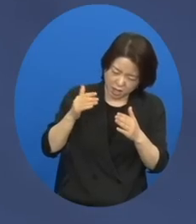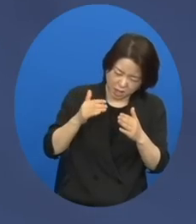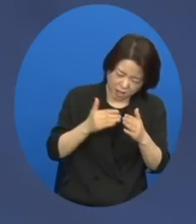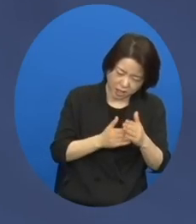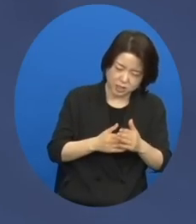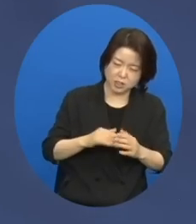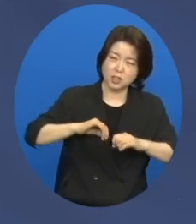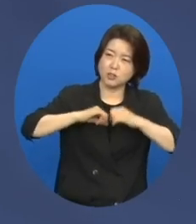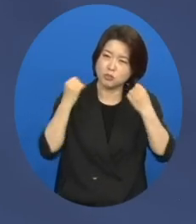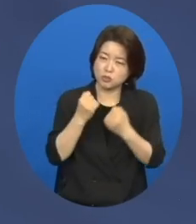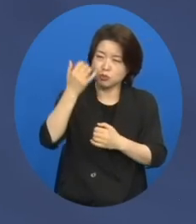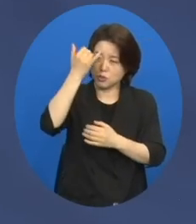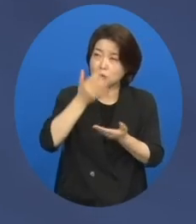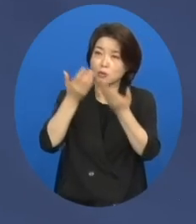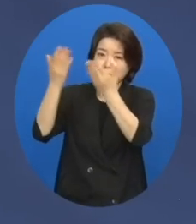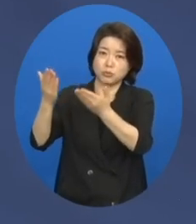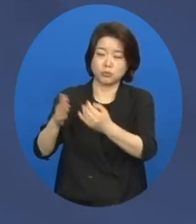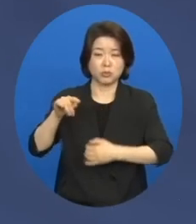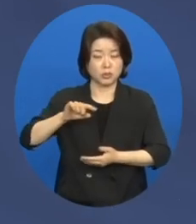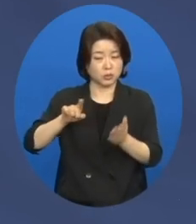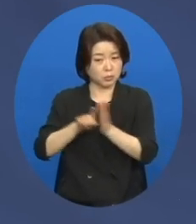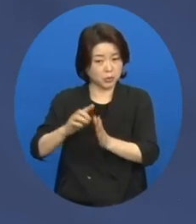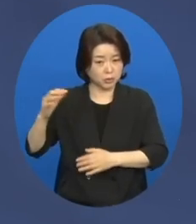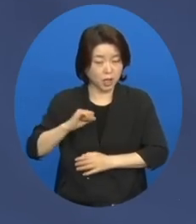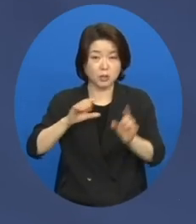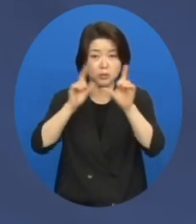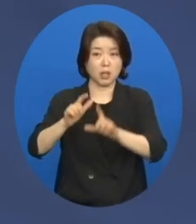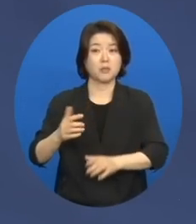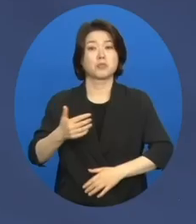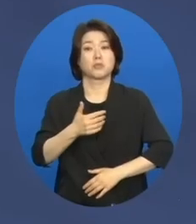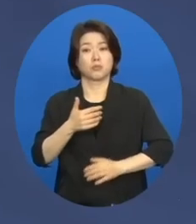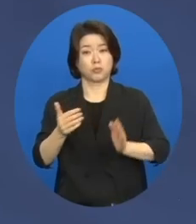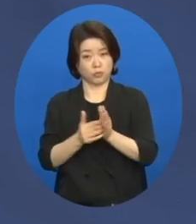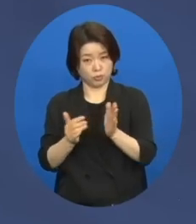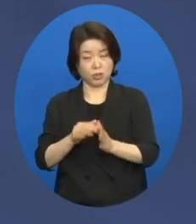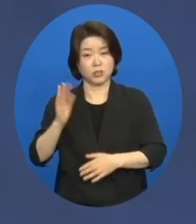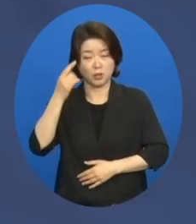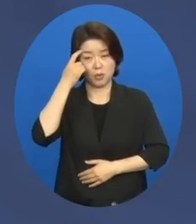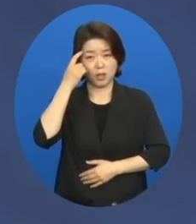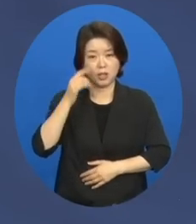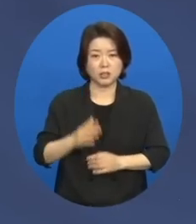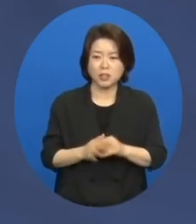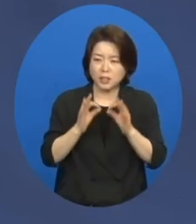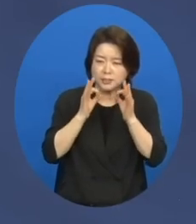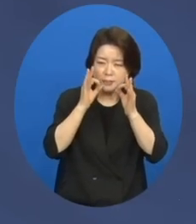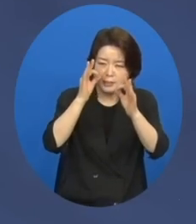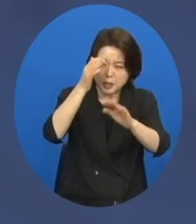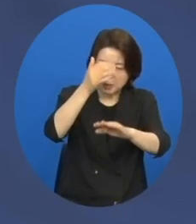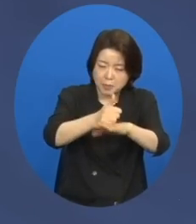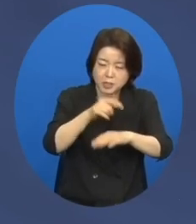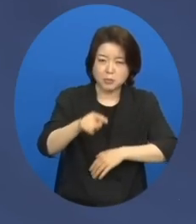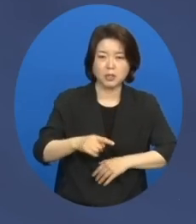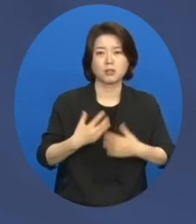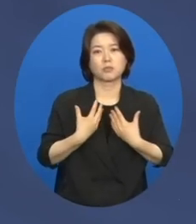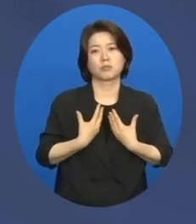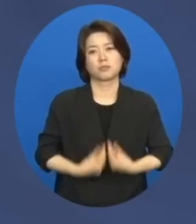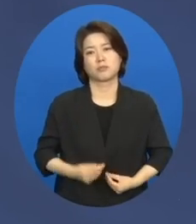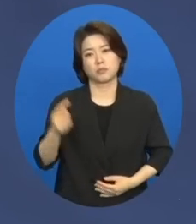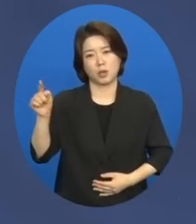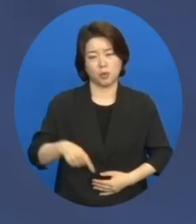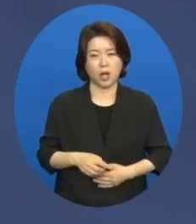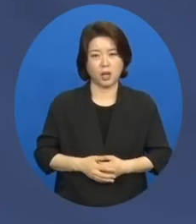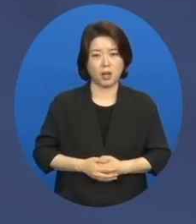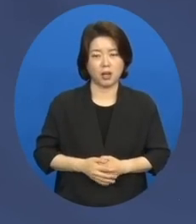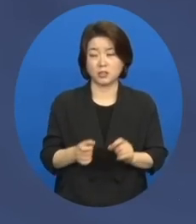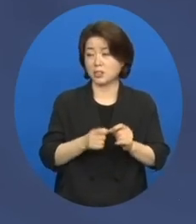살면 뭐 더할 게 뭐 있겠나 싶었는데요. 이 최선의 끝자락에서 저희가 털썩 주저앉았습니다. 긴 말은